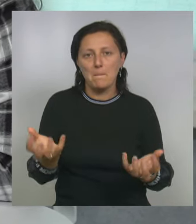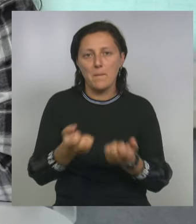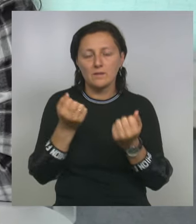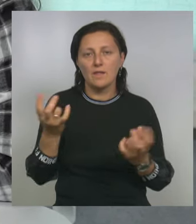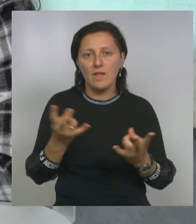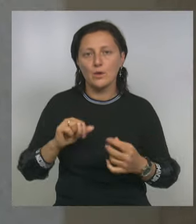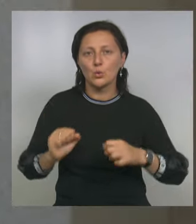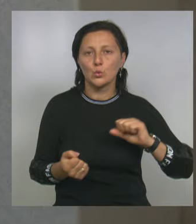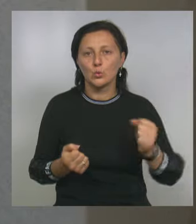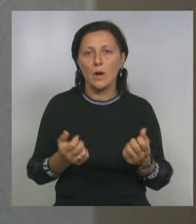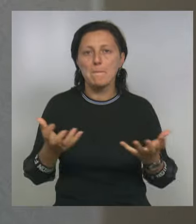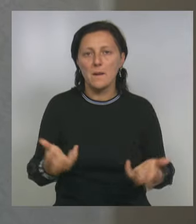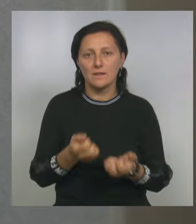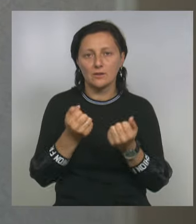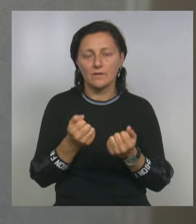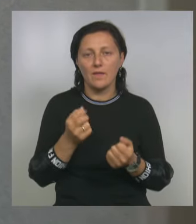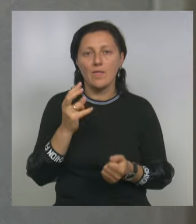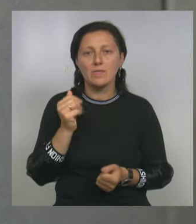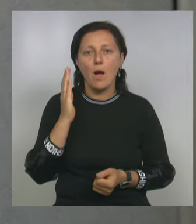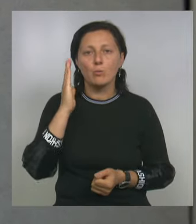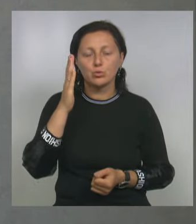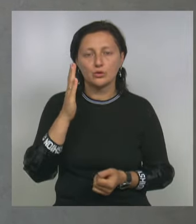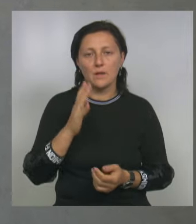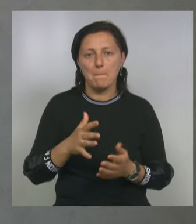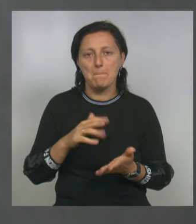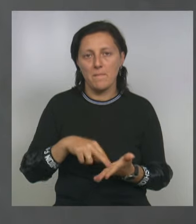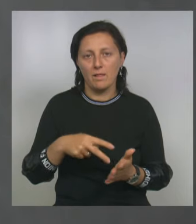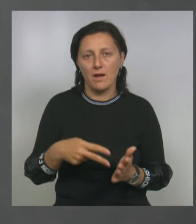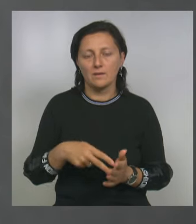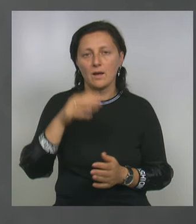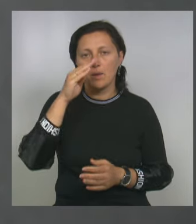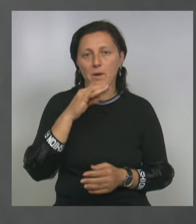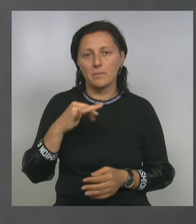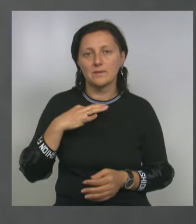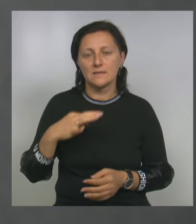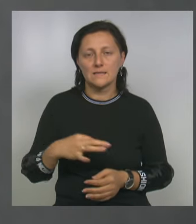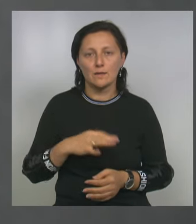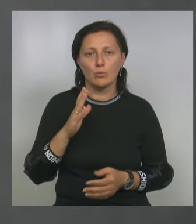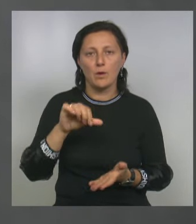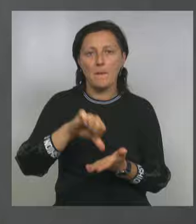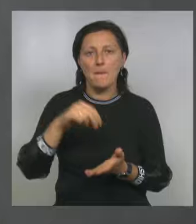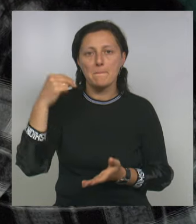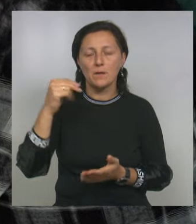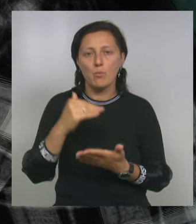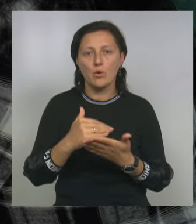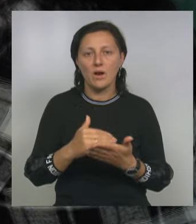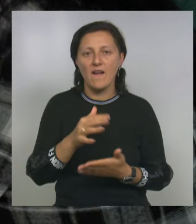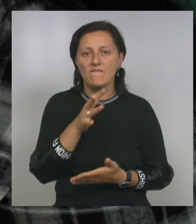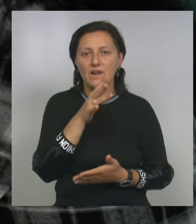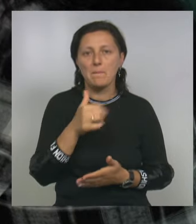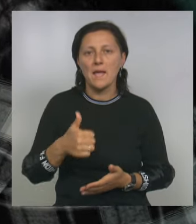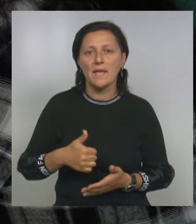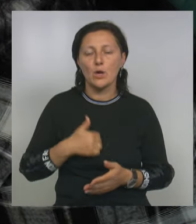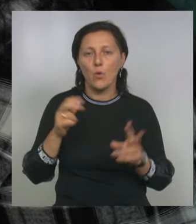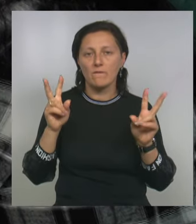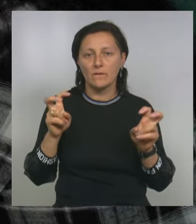друга поддерживать. На будущее у семьи большие планы. Отец и сын проходят тестирование для участия в президентской программе «Время героев». После